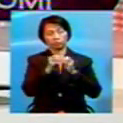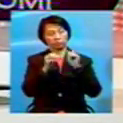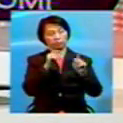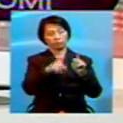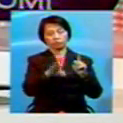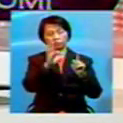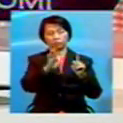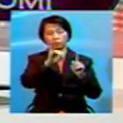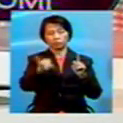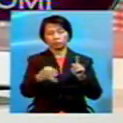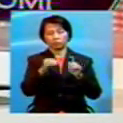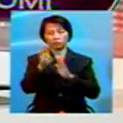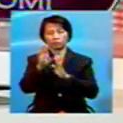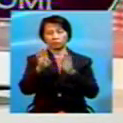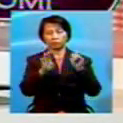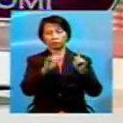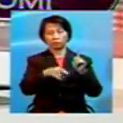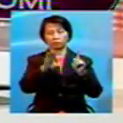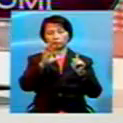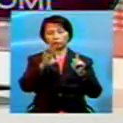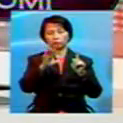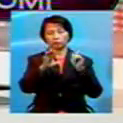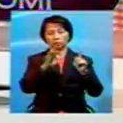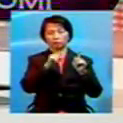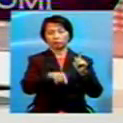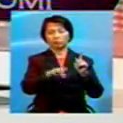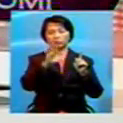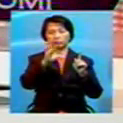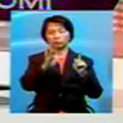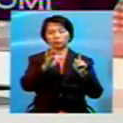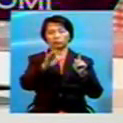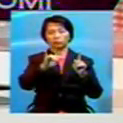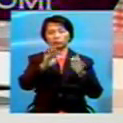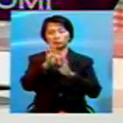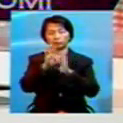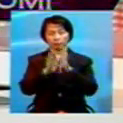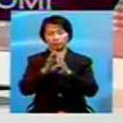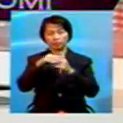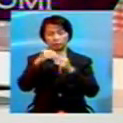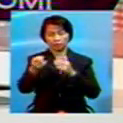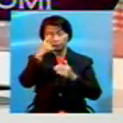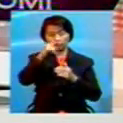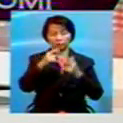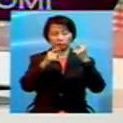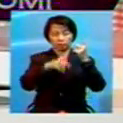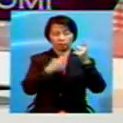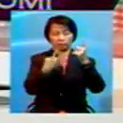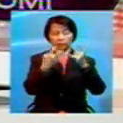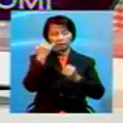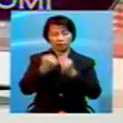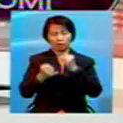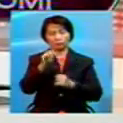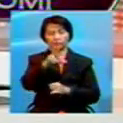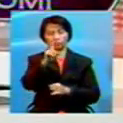1.9 juta bilion r.9 bilion bagi suku ketiga berakhir